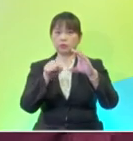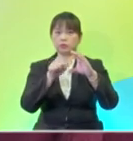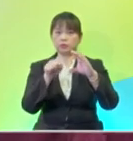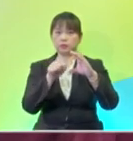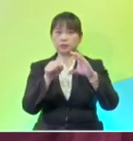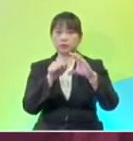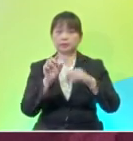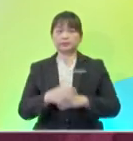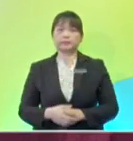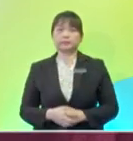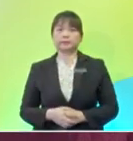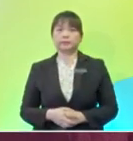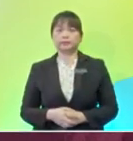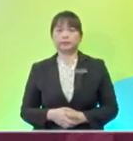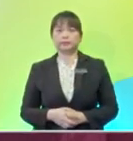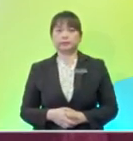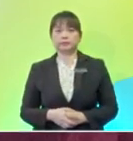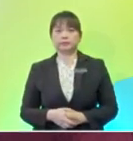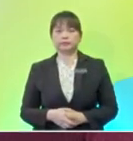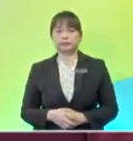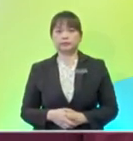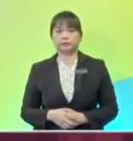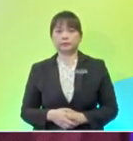7 dan kita berilah